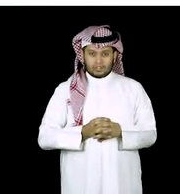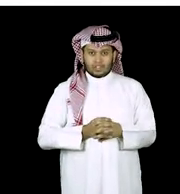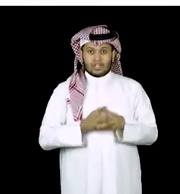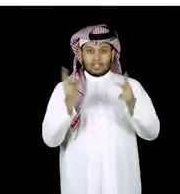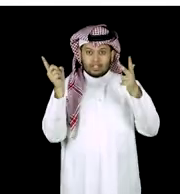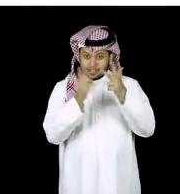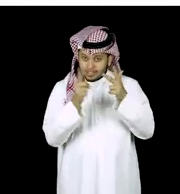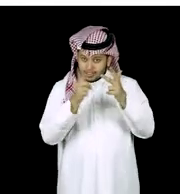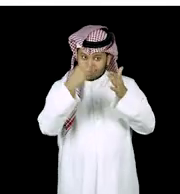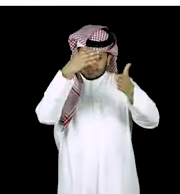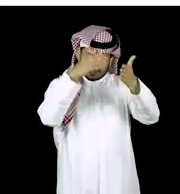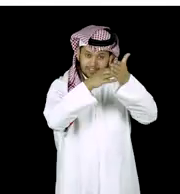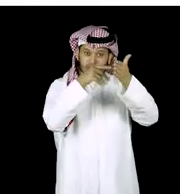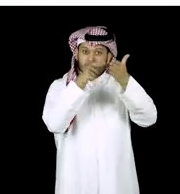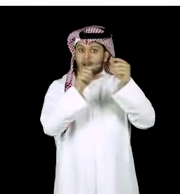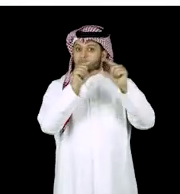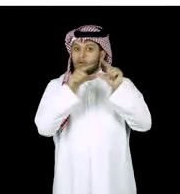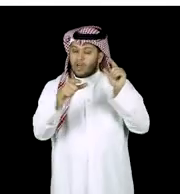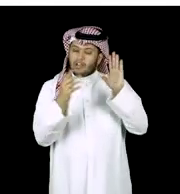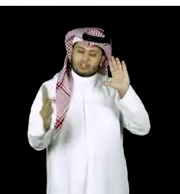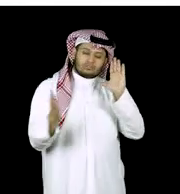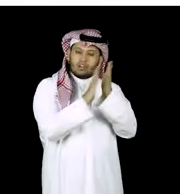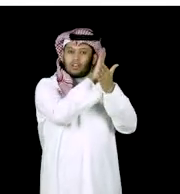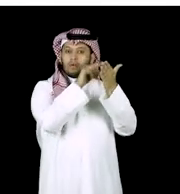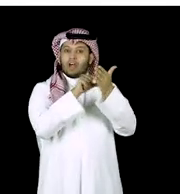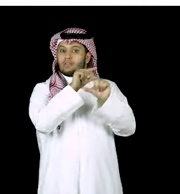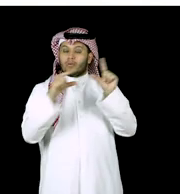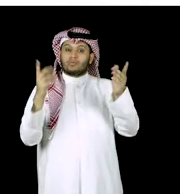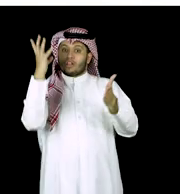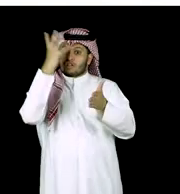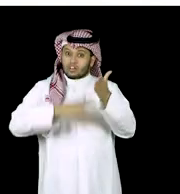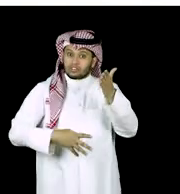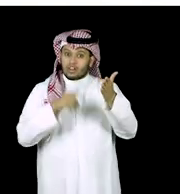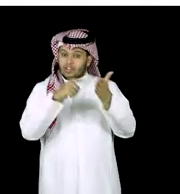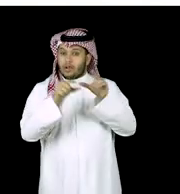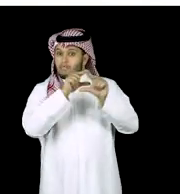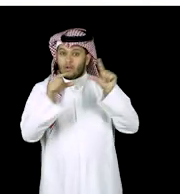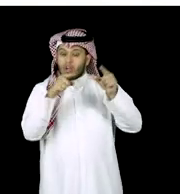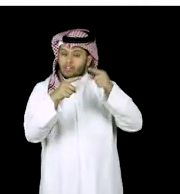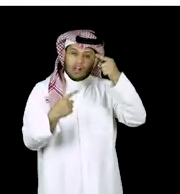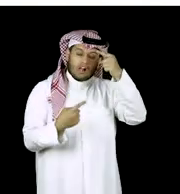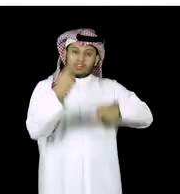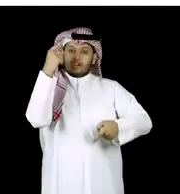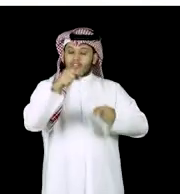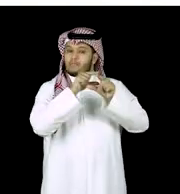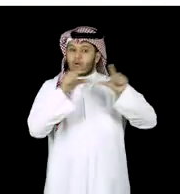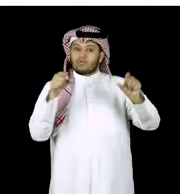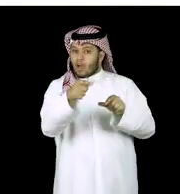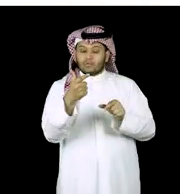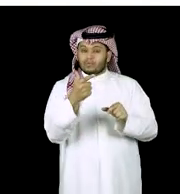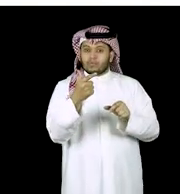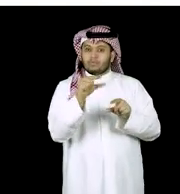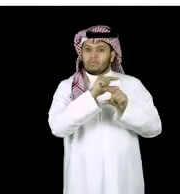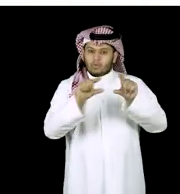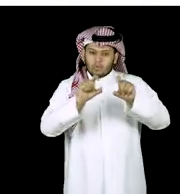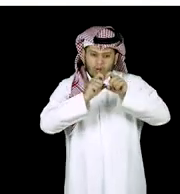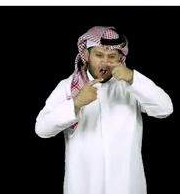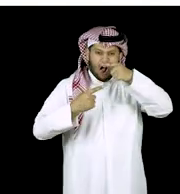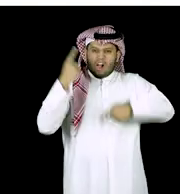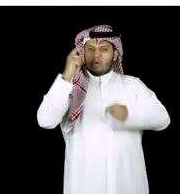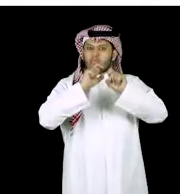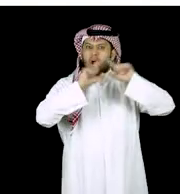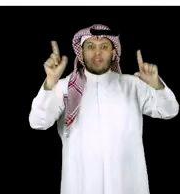القيد الثالث ألا يتصادم هذا التشريع ولا يتناقض مناقضة حقيقية